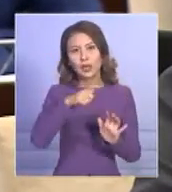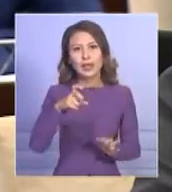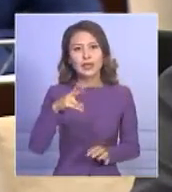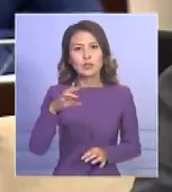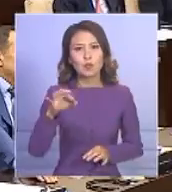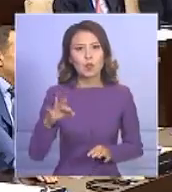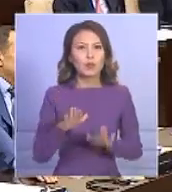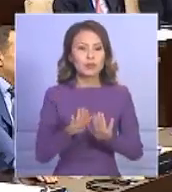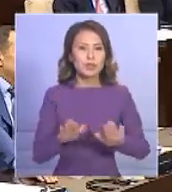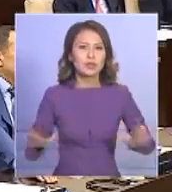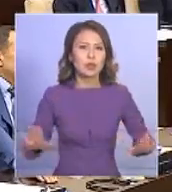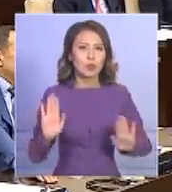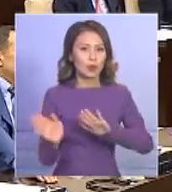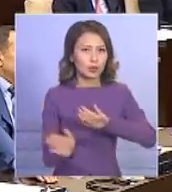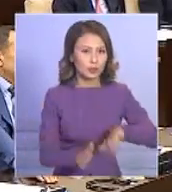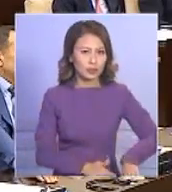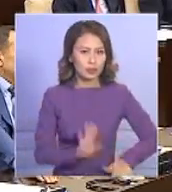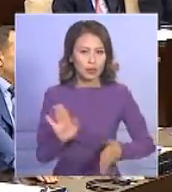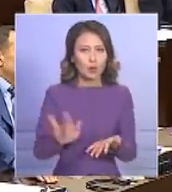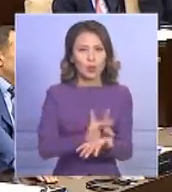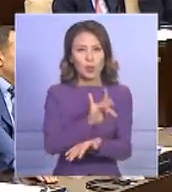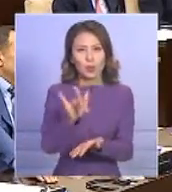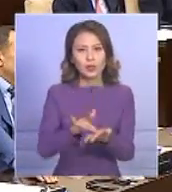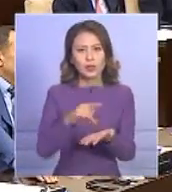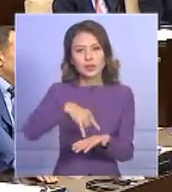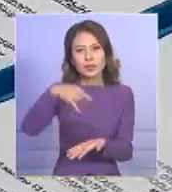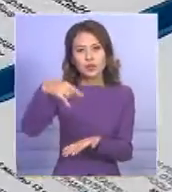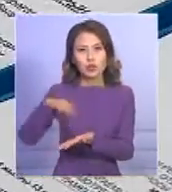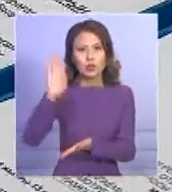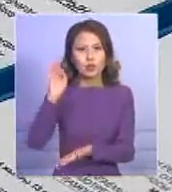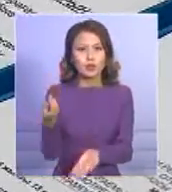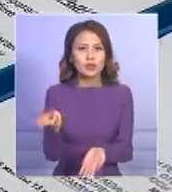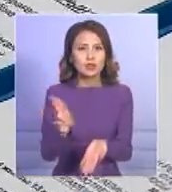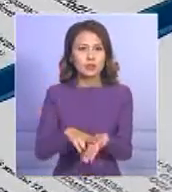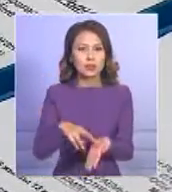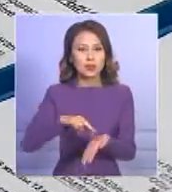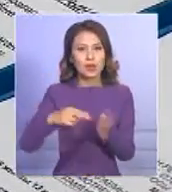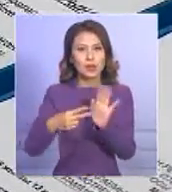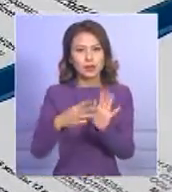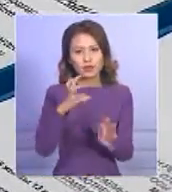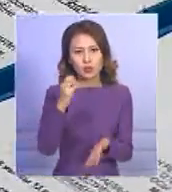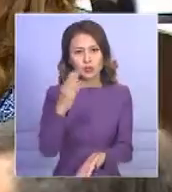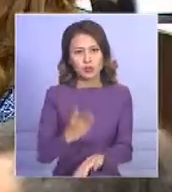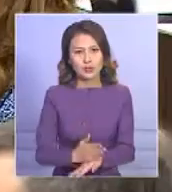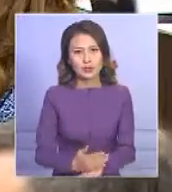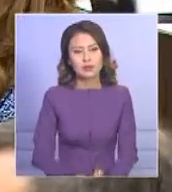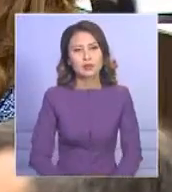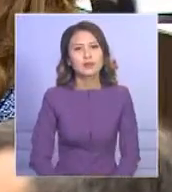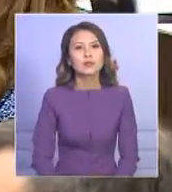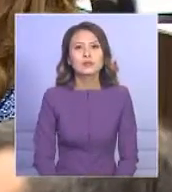Экспо көрмесі өткеннен кейін осы қалашықтағы ғимараттардың біріне орналастыру жоспары бар екенін айтты.